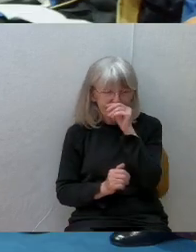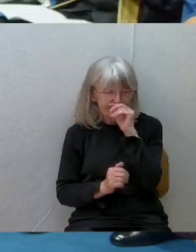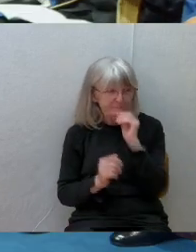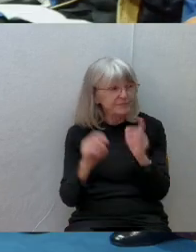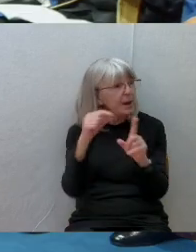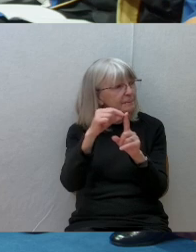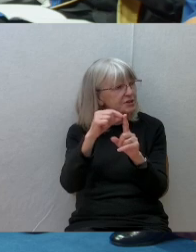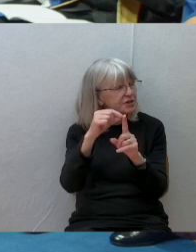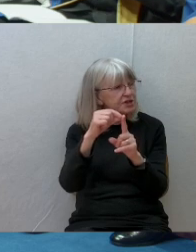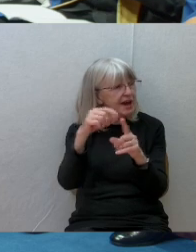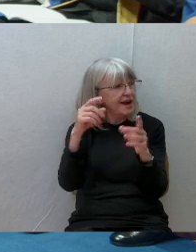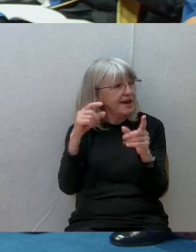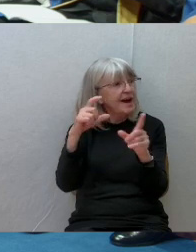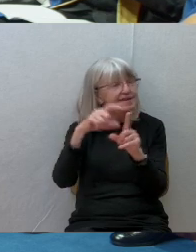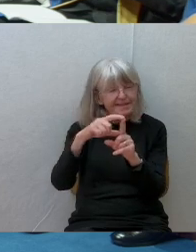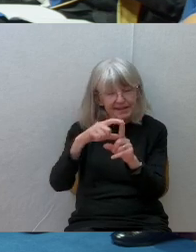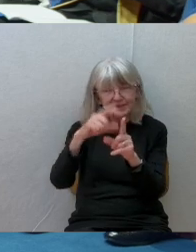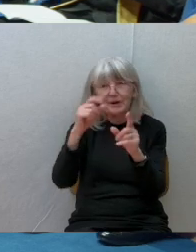Patricia Digia.